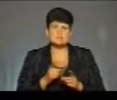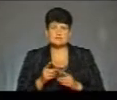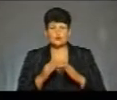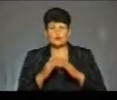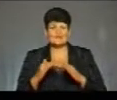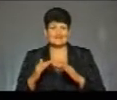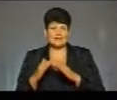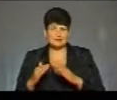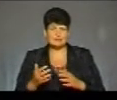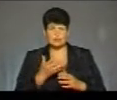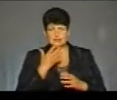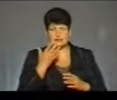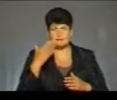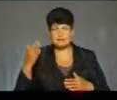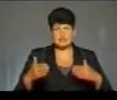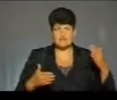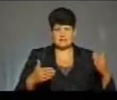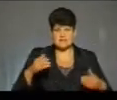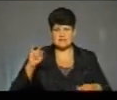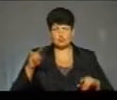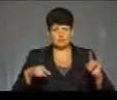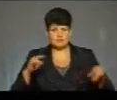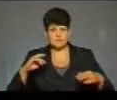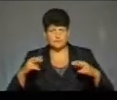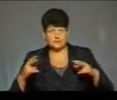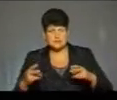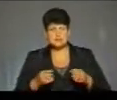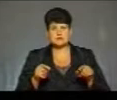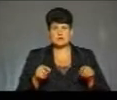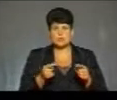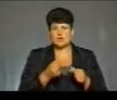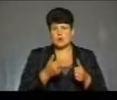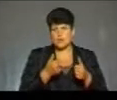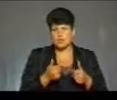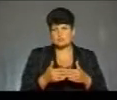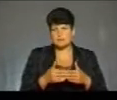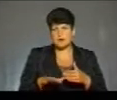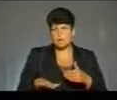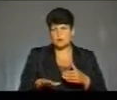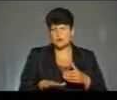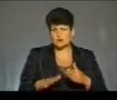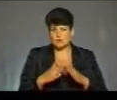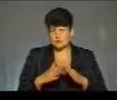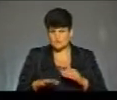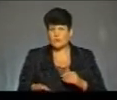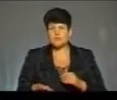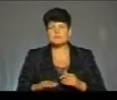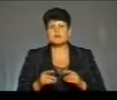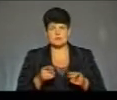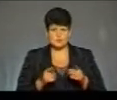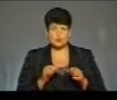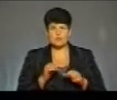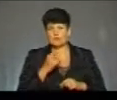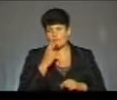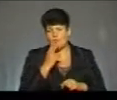дахів, і утеплення фасаду, і вікон, і створення хороших прибудинкових територій, де, направду, батьки можуть